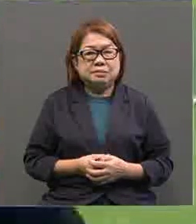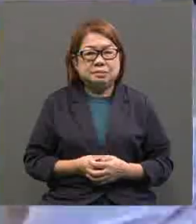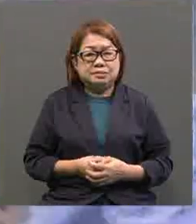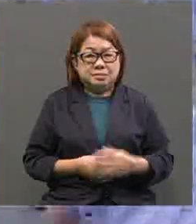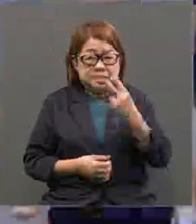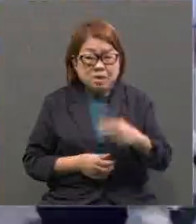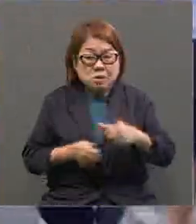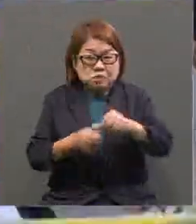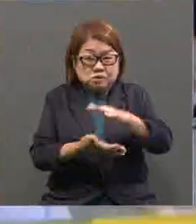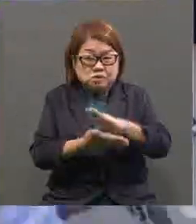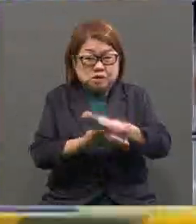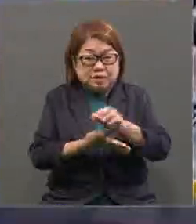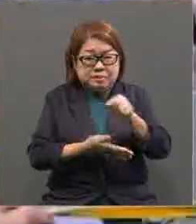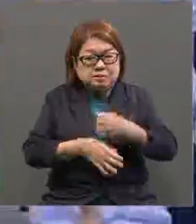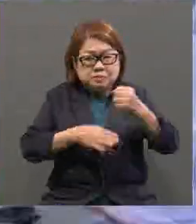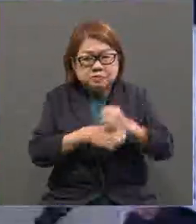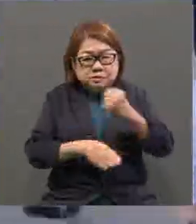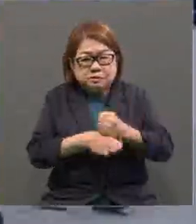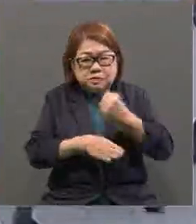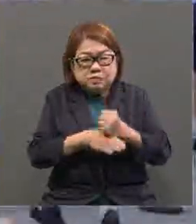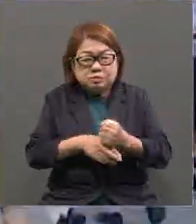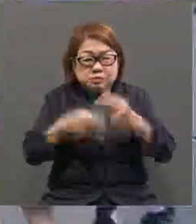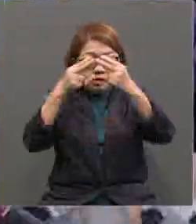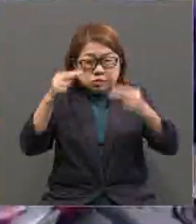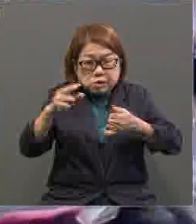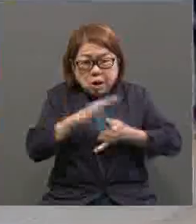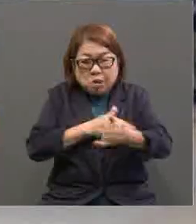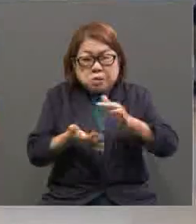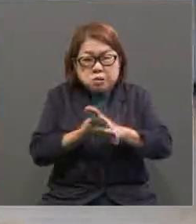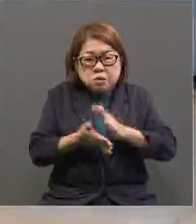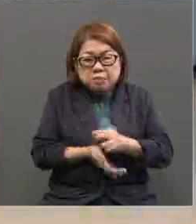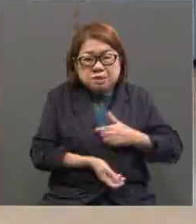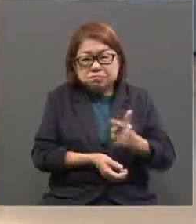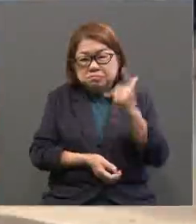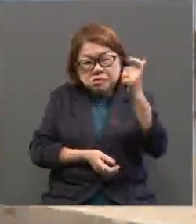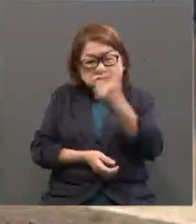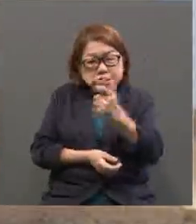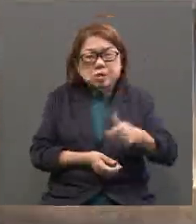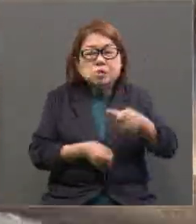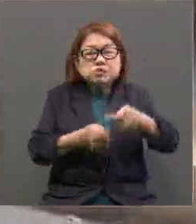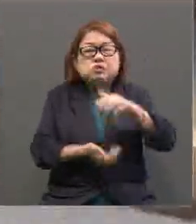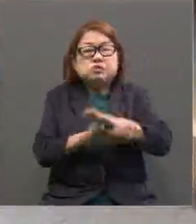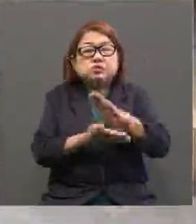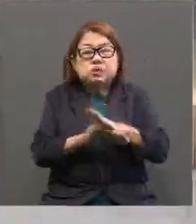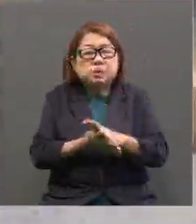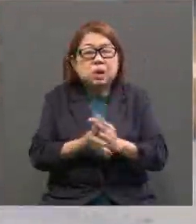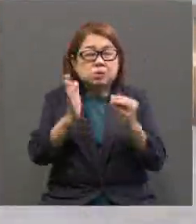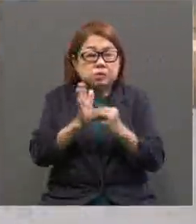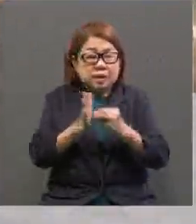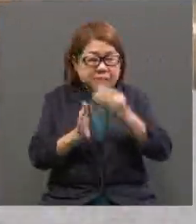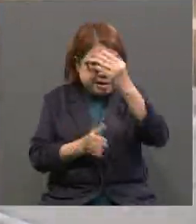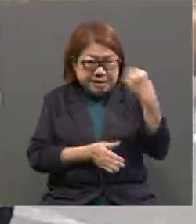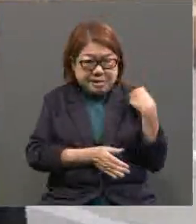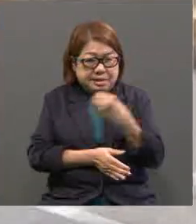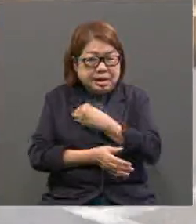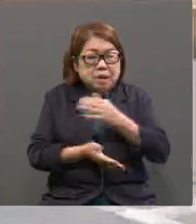นี่เป็นบรรยากาศนะของการฝึกซ้อมในเหตุคนร้ายกราดยิงนะครับให้กับเด็กๆที่โรงเรียนกรุงเทพคริสเตียนวิทยาลัยนะซึ่งร่วมกับสมา